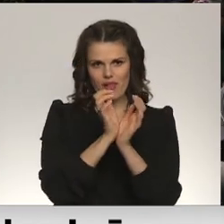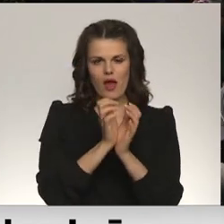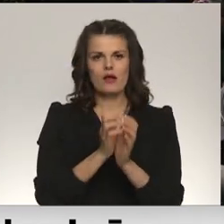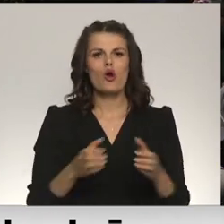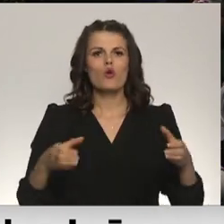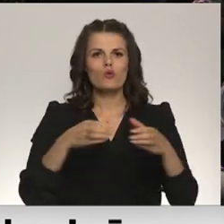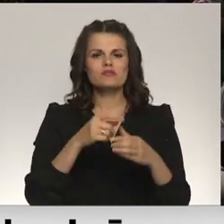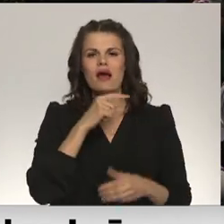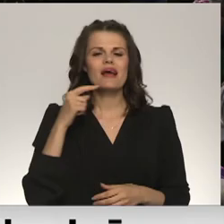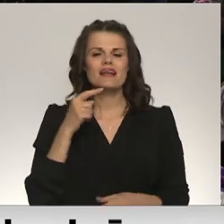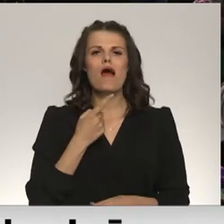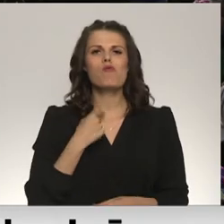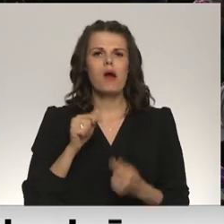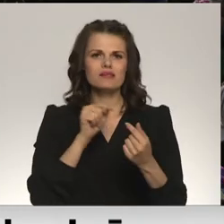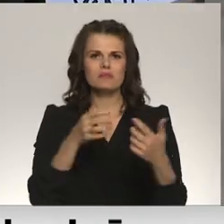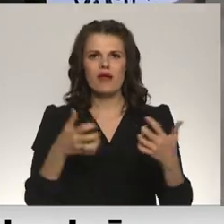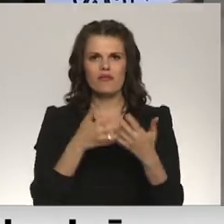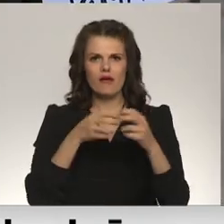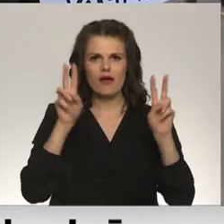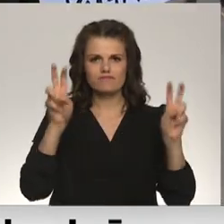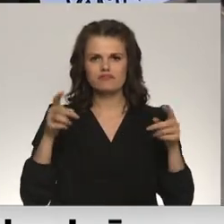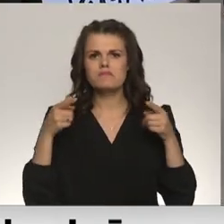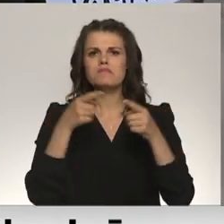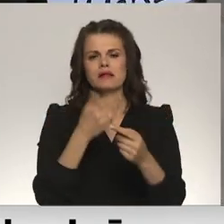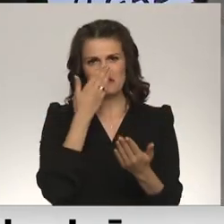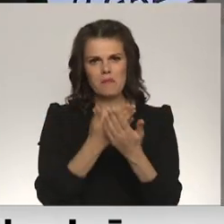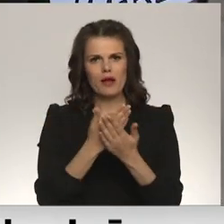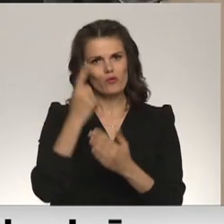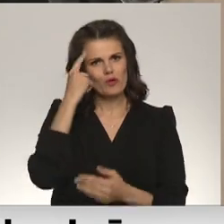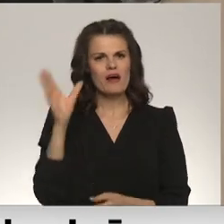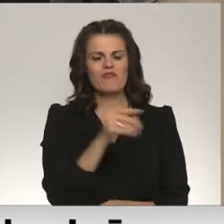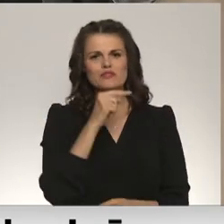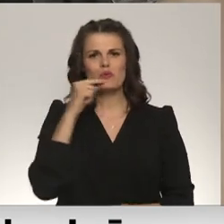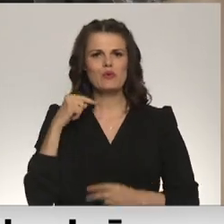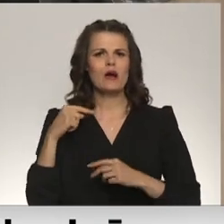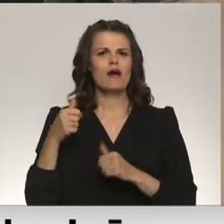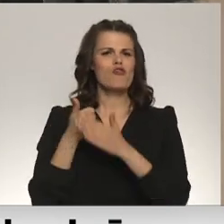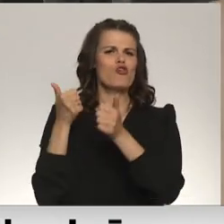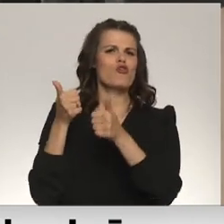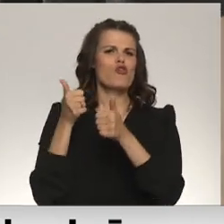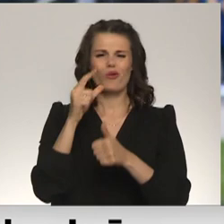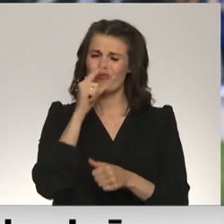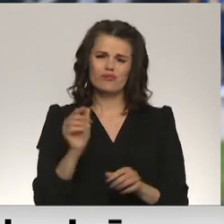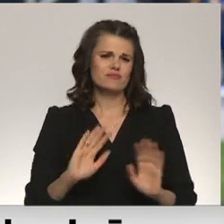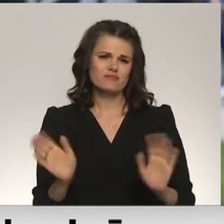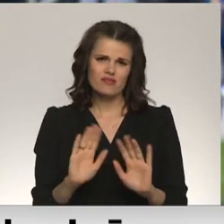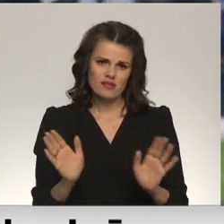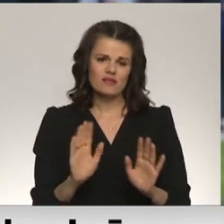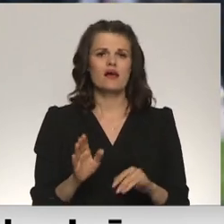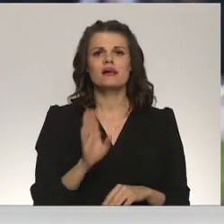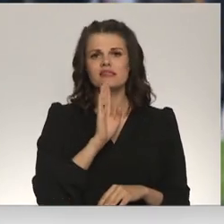Kustības Krievu balss pret karu mērķis ir parādīt, ka ne visi krievi identificē sevi ar Putina režīmu. Es ļoti ceru,